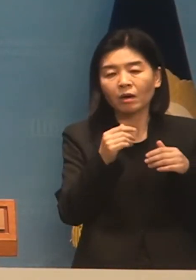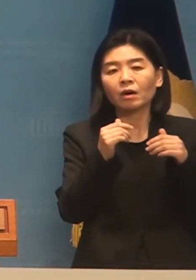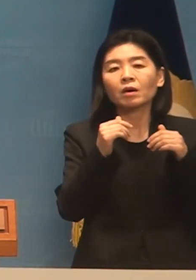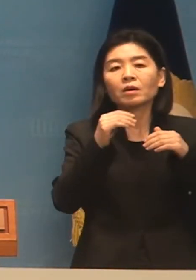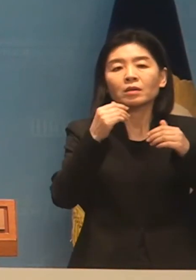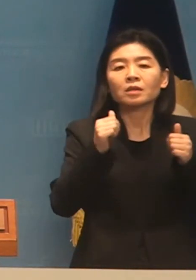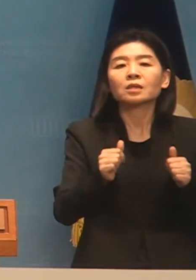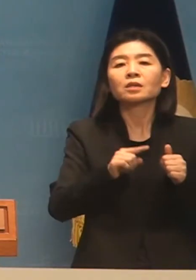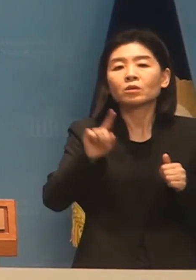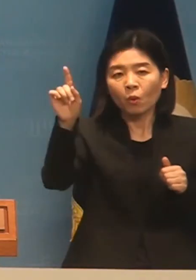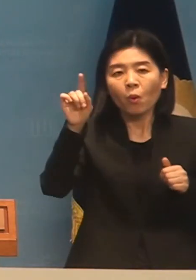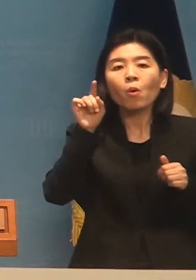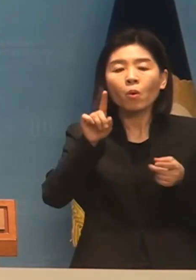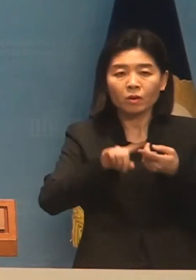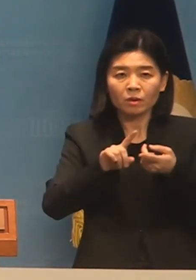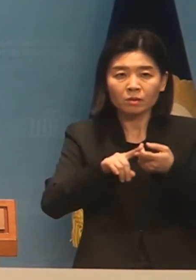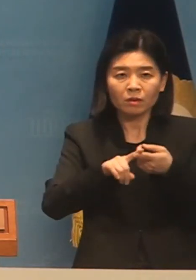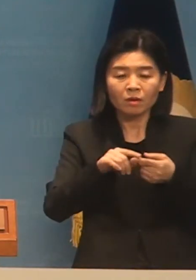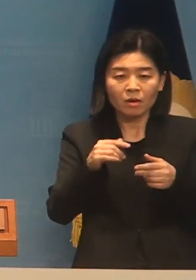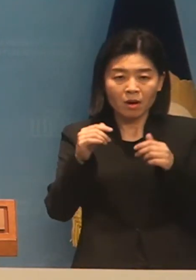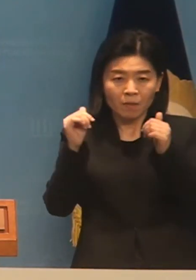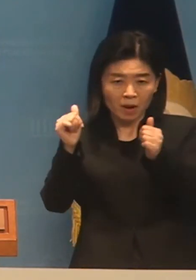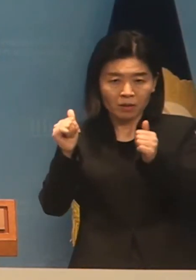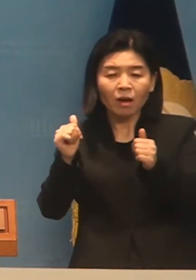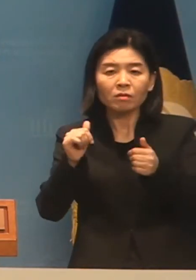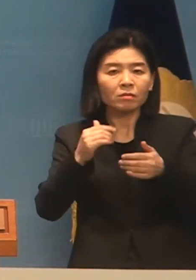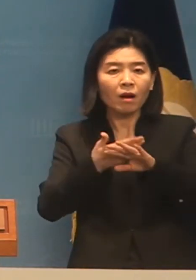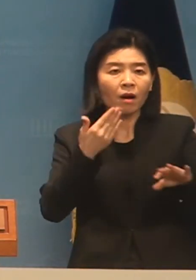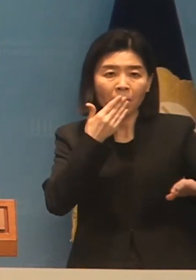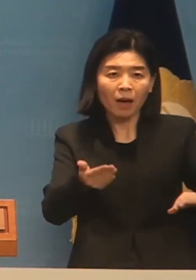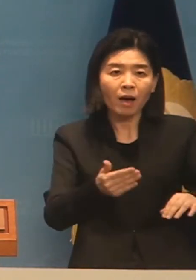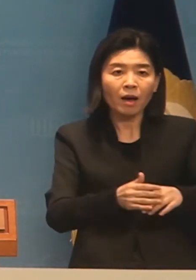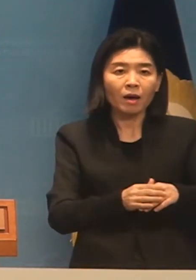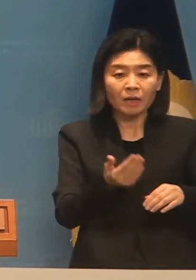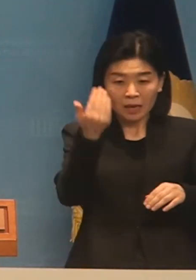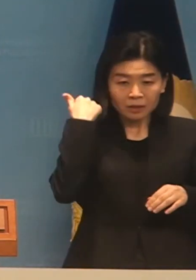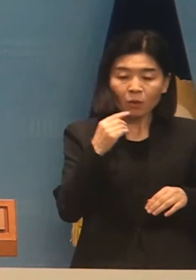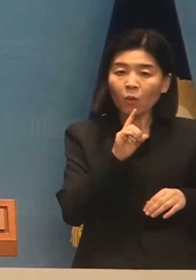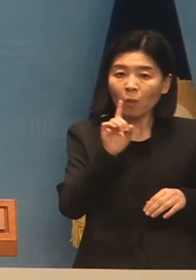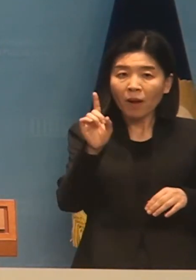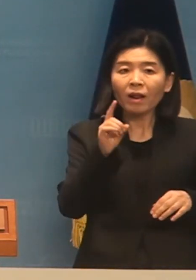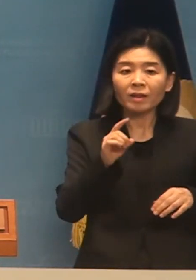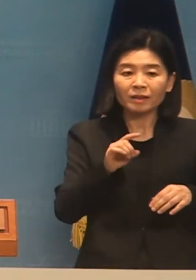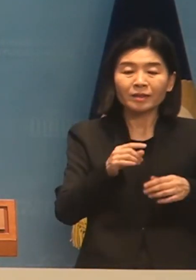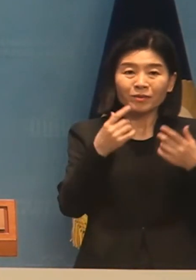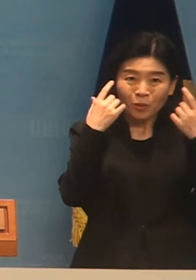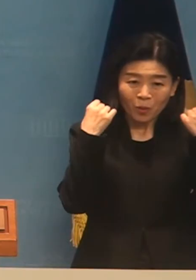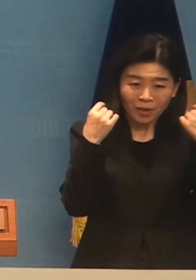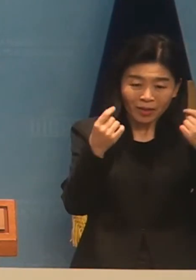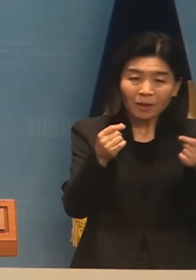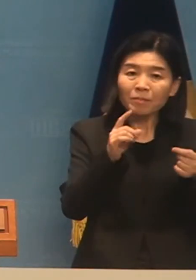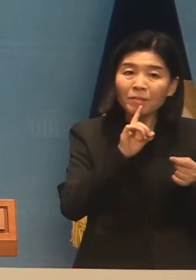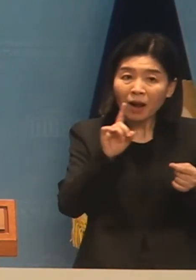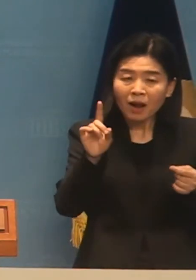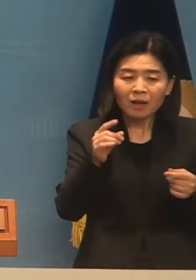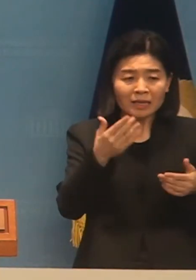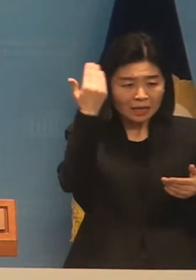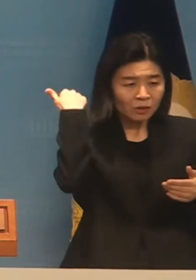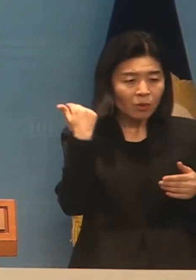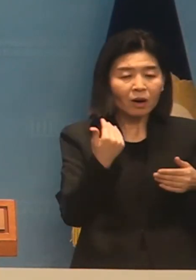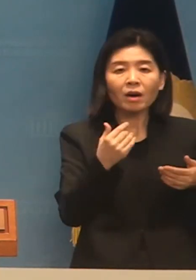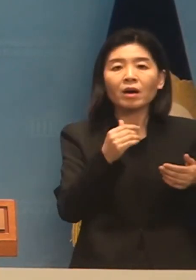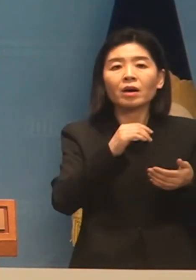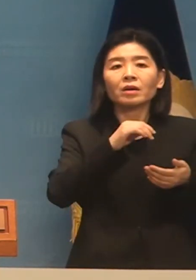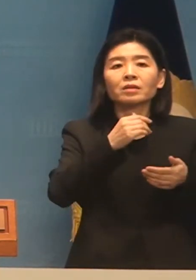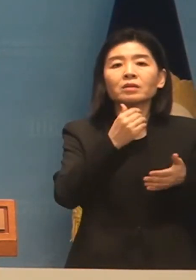및 법리 적용이 달라짐에 따라 이전에 고발된 고발 사건과 같은 고발이라고 하더라도 이전과 다른